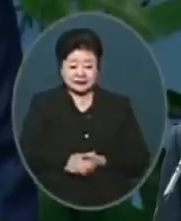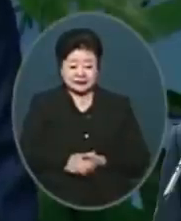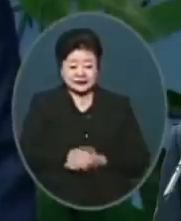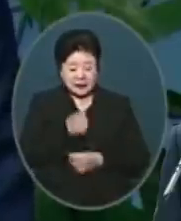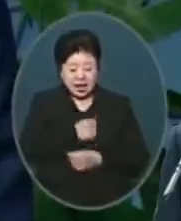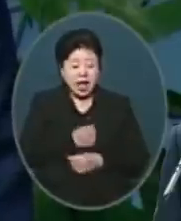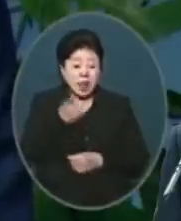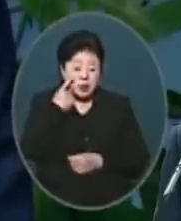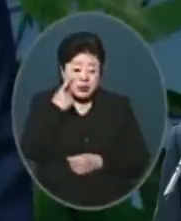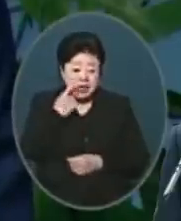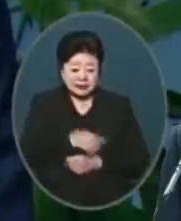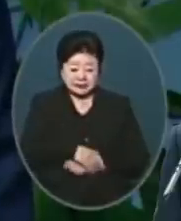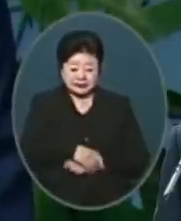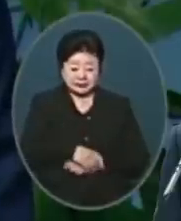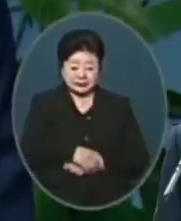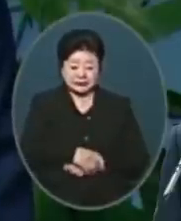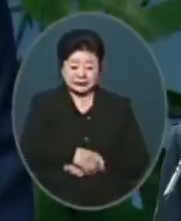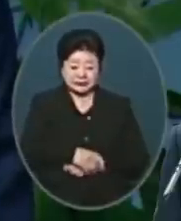해보자.